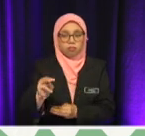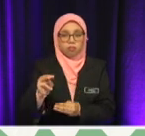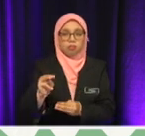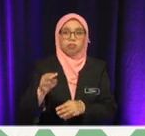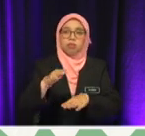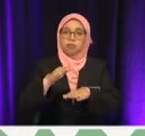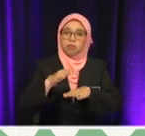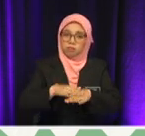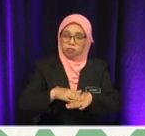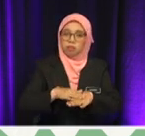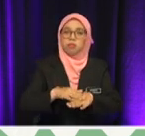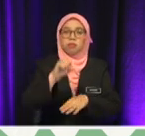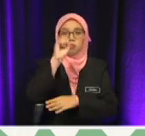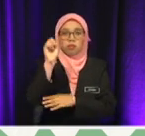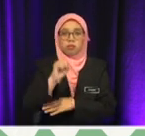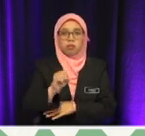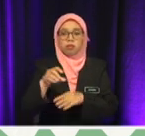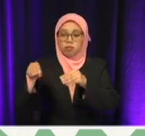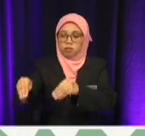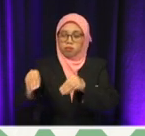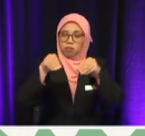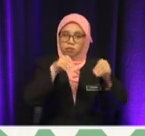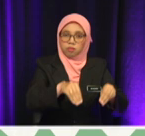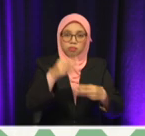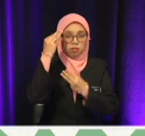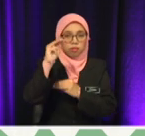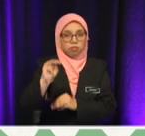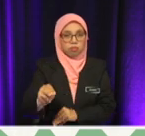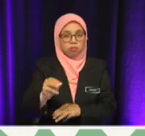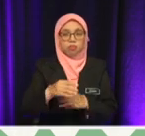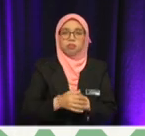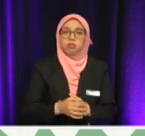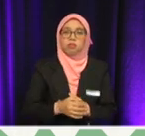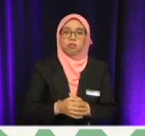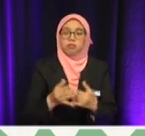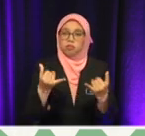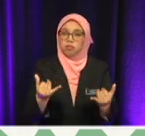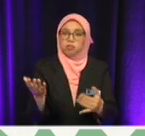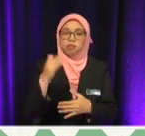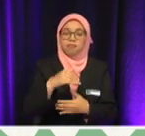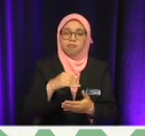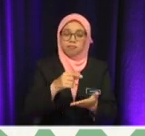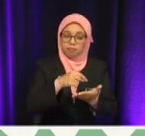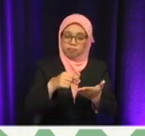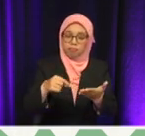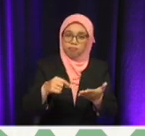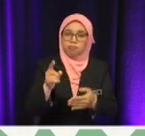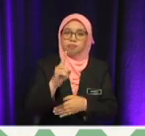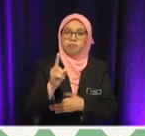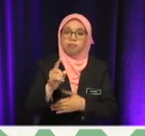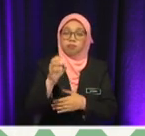ke borang RPA yang disediakan. Okey, jom kita isilah yang mana-mana kosong